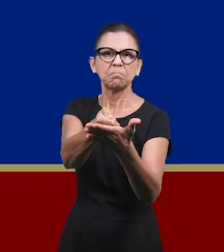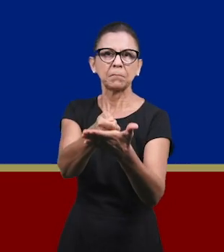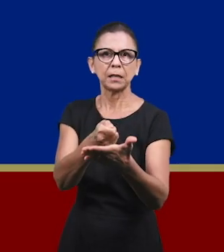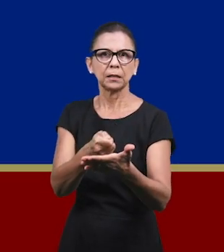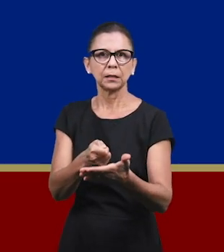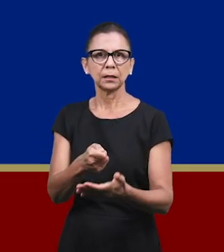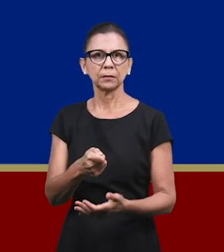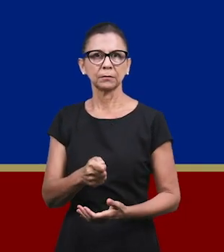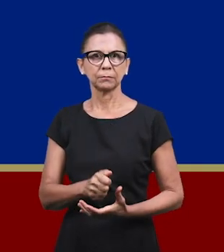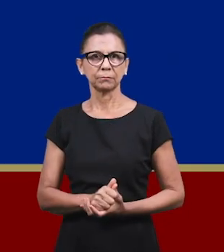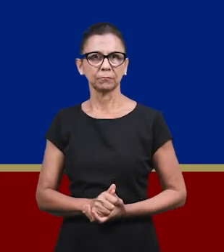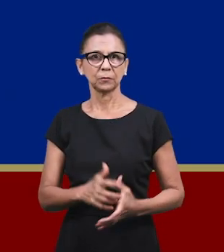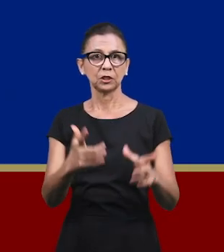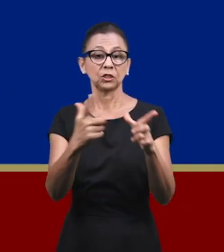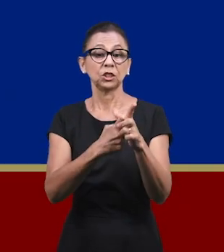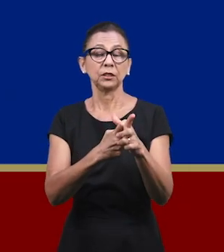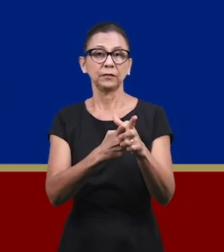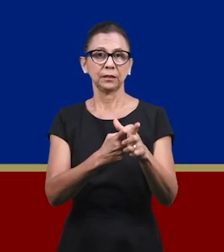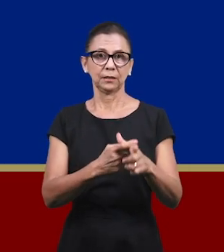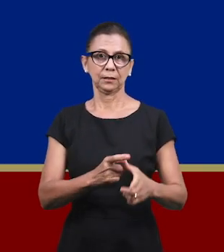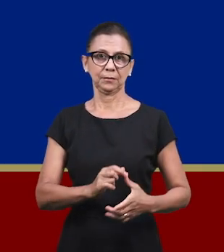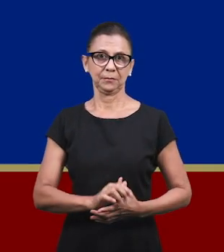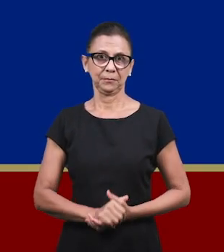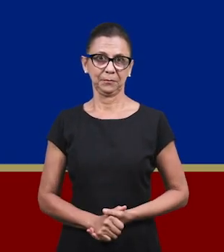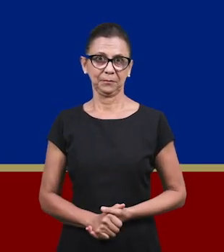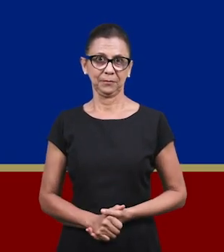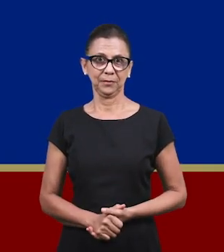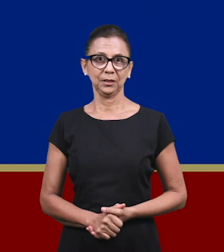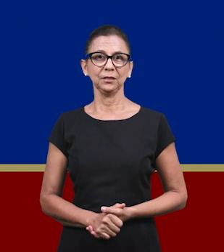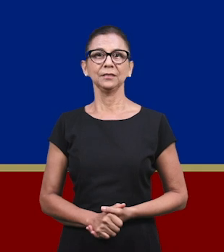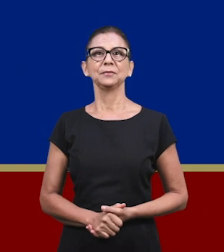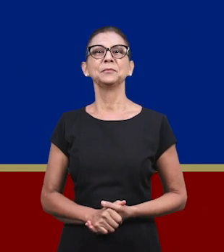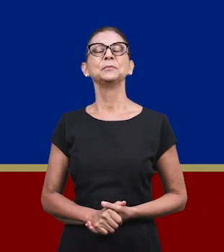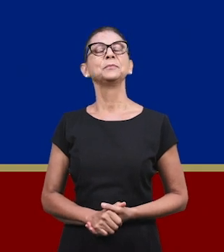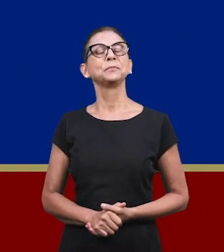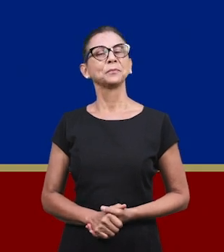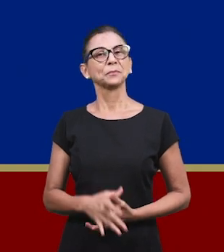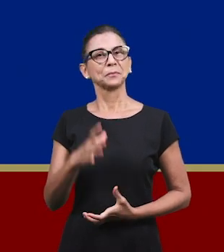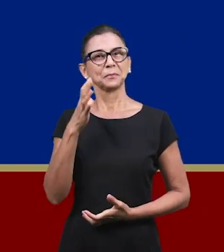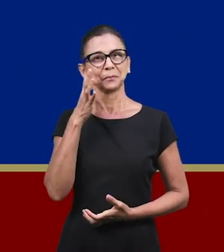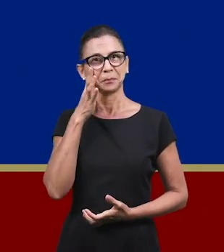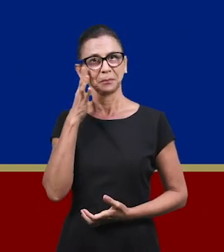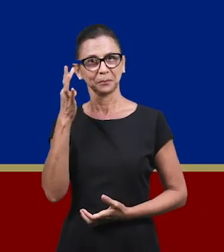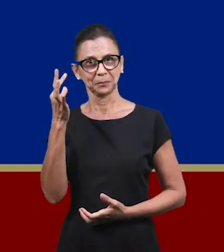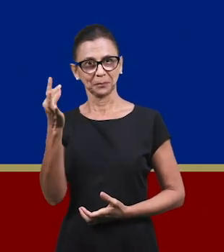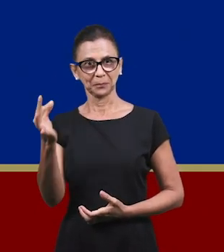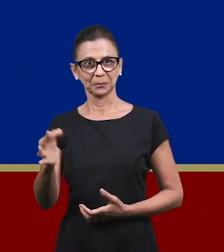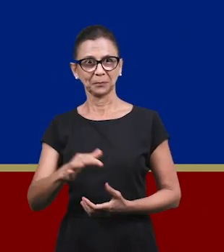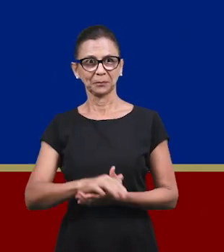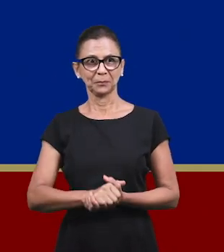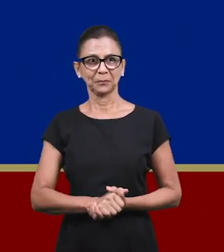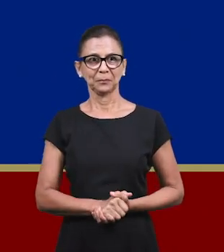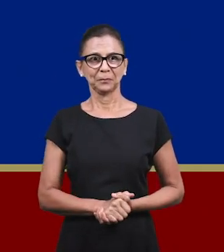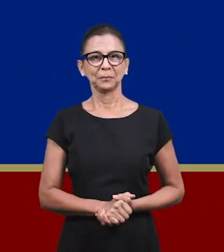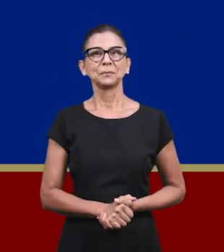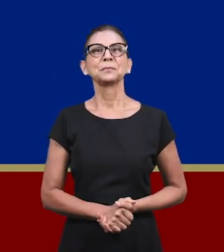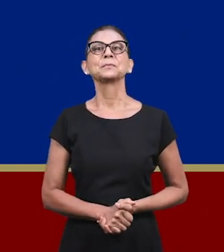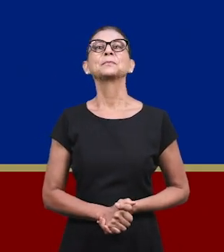avait envers lui. Regardez qu'est-ce qu'il dit, Daniel. Paye-moi ce que tu me dois. Mais mes frères,